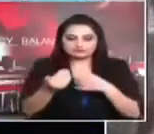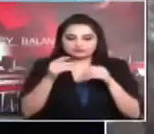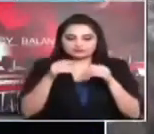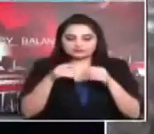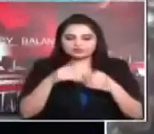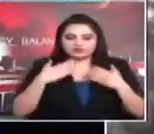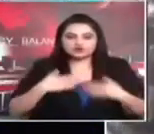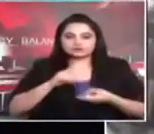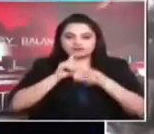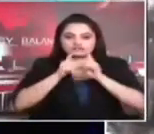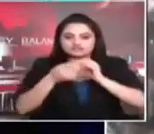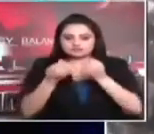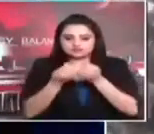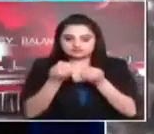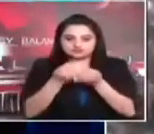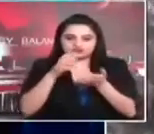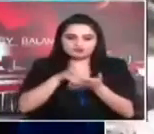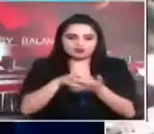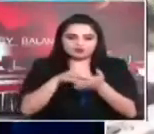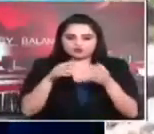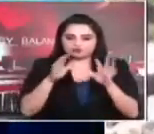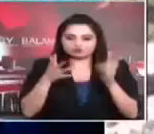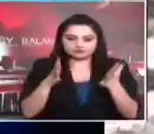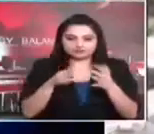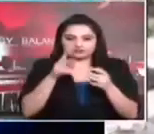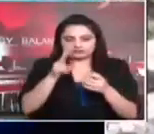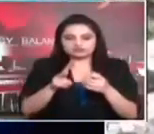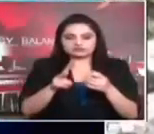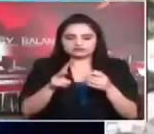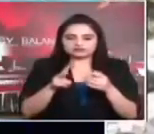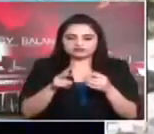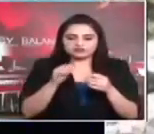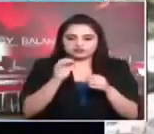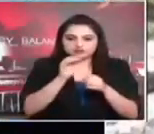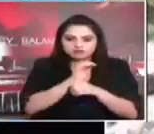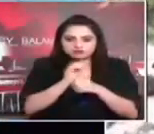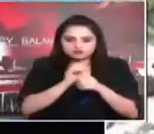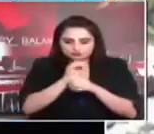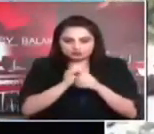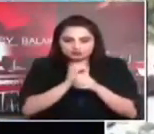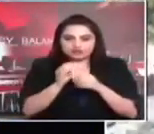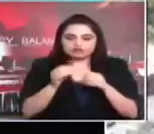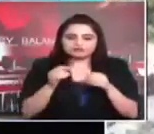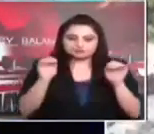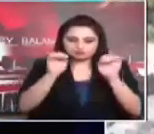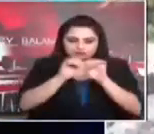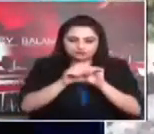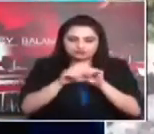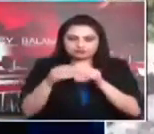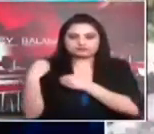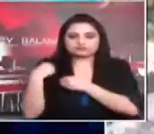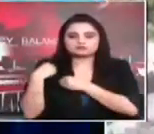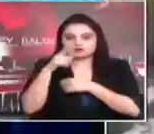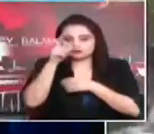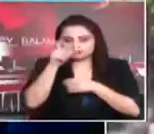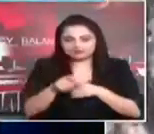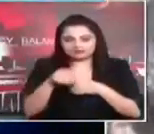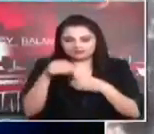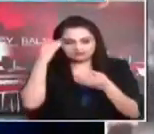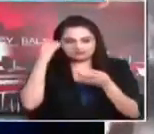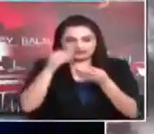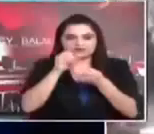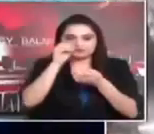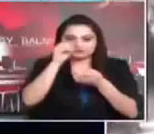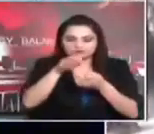नहुँदा पर्यटकलाई असुविधा हुने गरेको छ। यस्ता असुविधाहरूप्रति झरना व्यवस्थापनको जिम्मा लिएकाहरूले ध्यान दिन सके